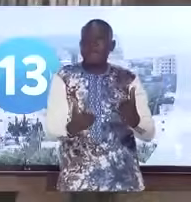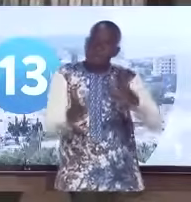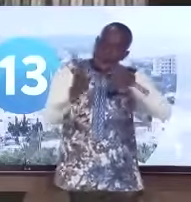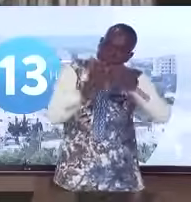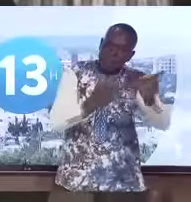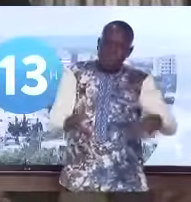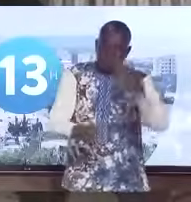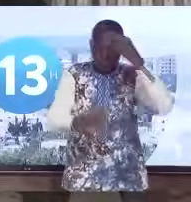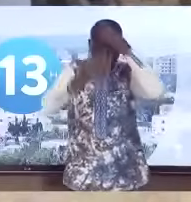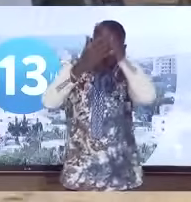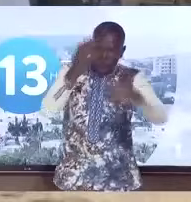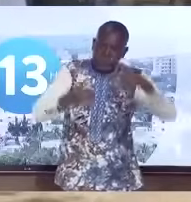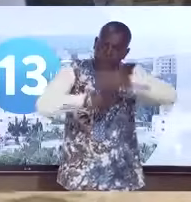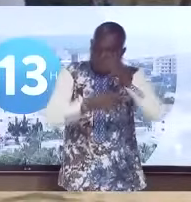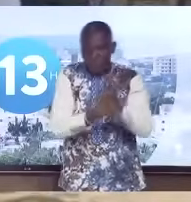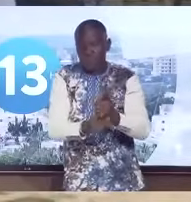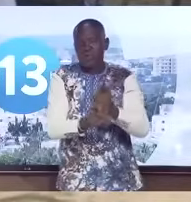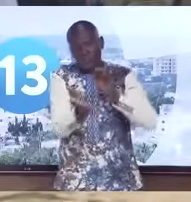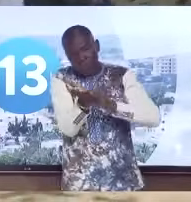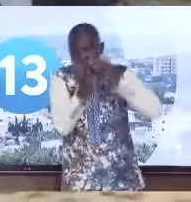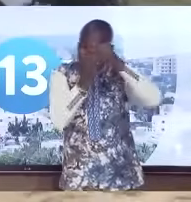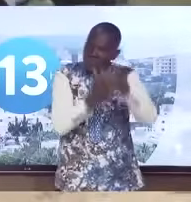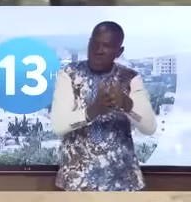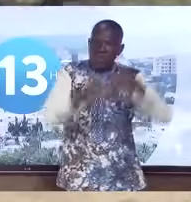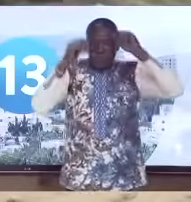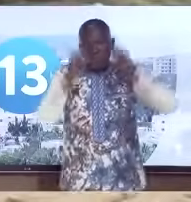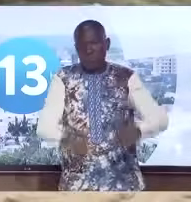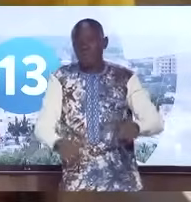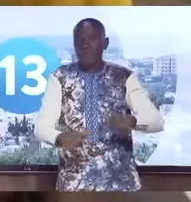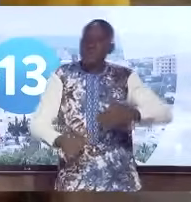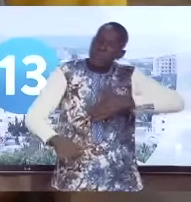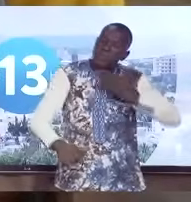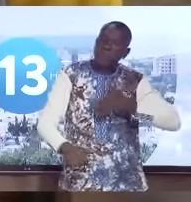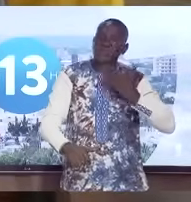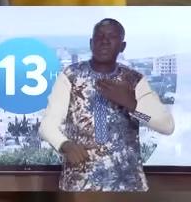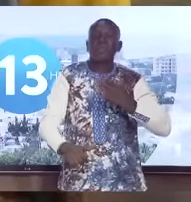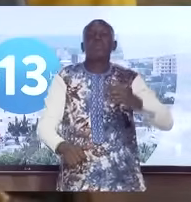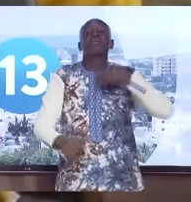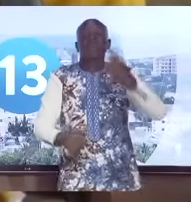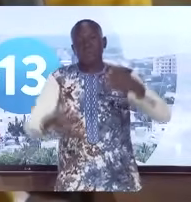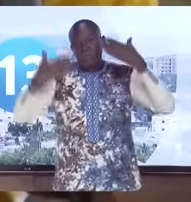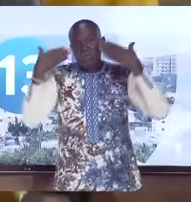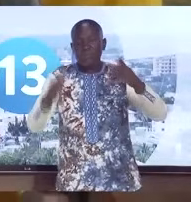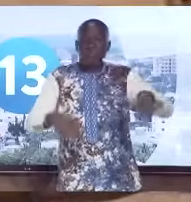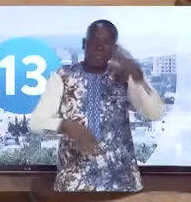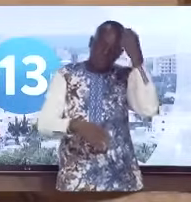des prix des intrants et des ciments. Nous ne pouvons que nous en réjouir et dire merci au